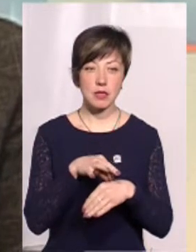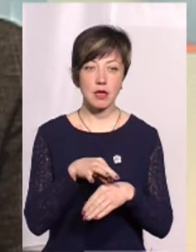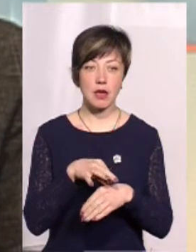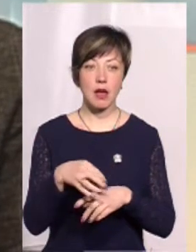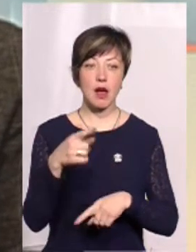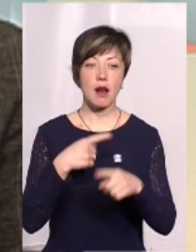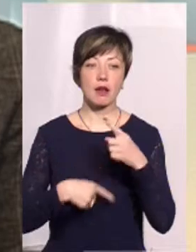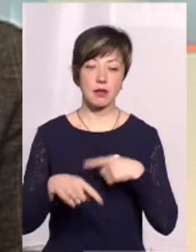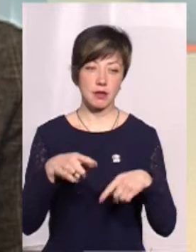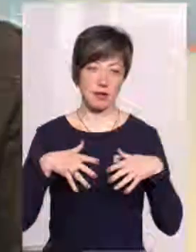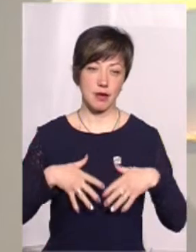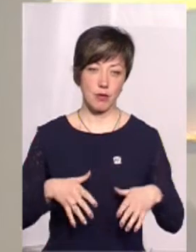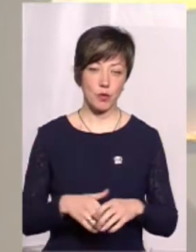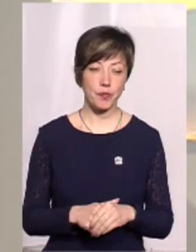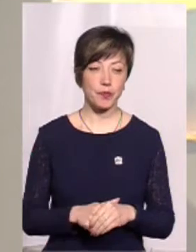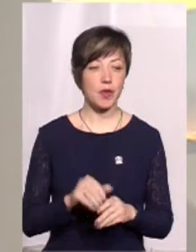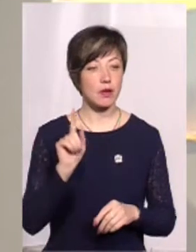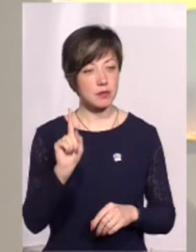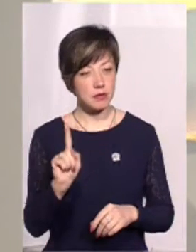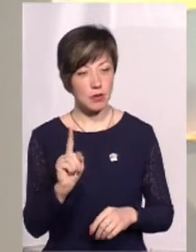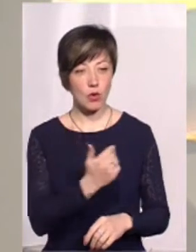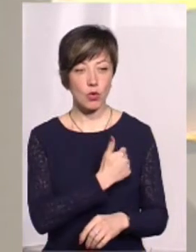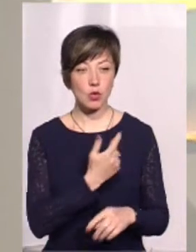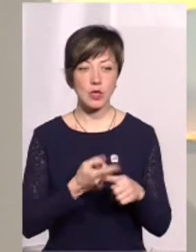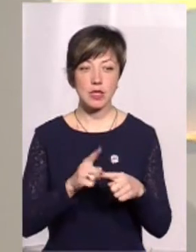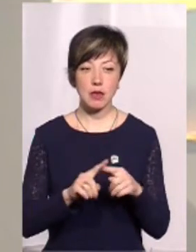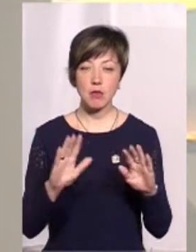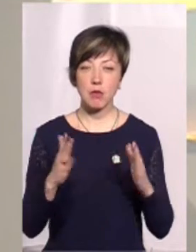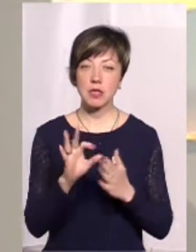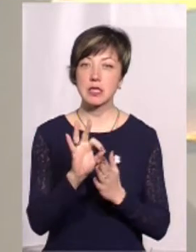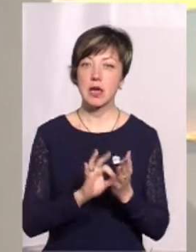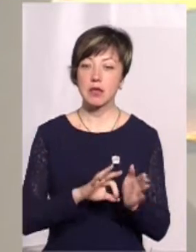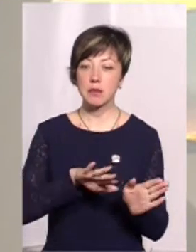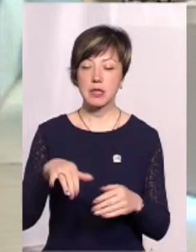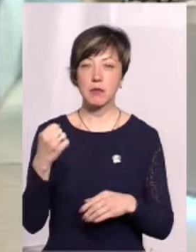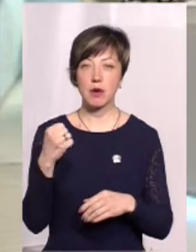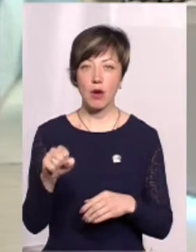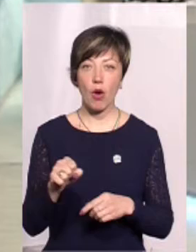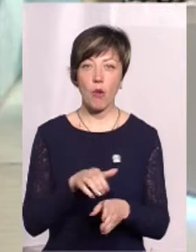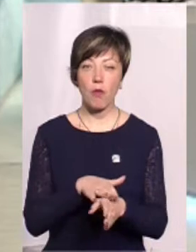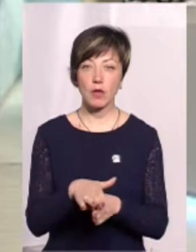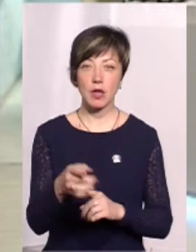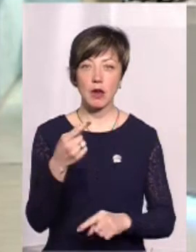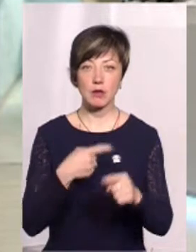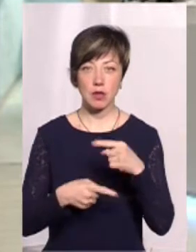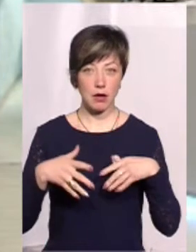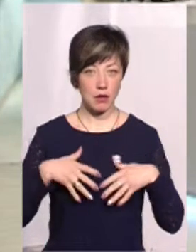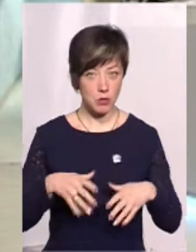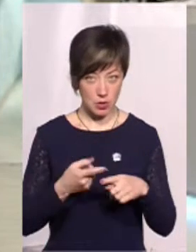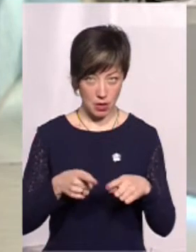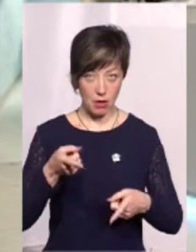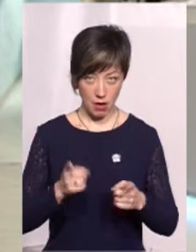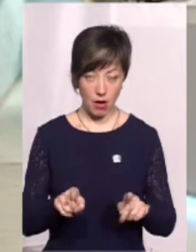повноцінну реінтеграцію Криму. А от тут якраз хочете, пане Миколо, оцей момент, що одразу після перемоги провести повноцінну реінтеграцію Криму.